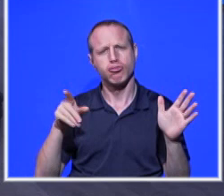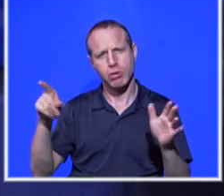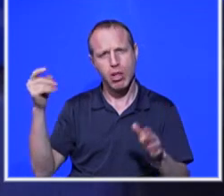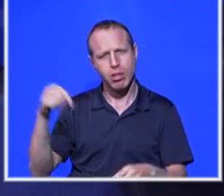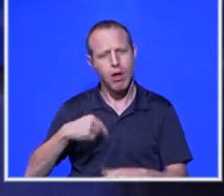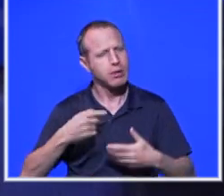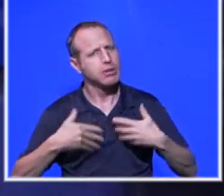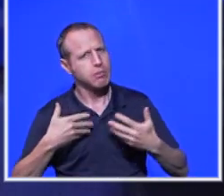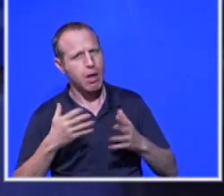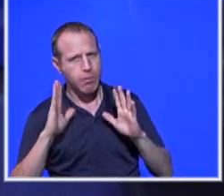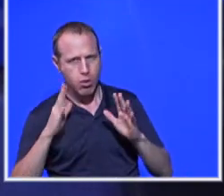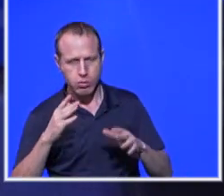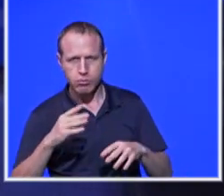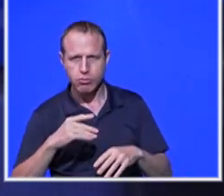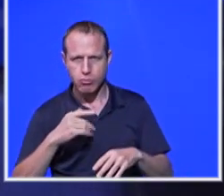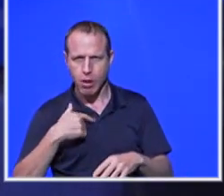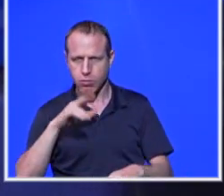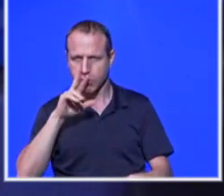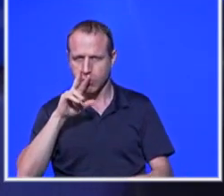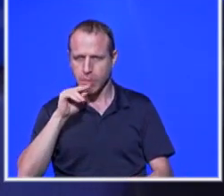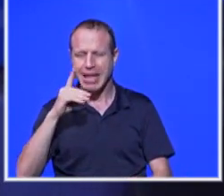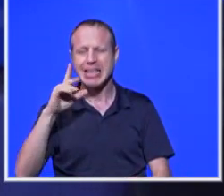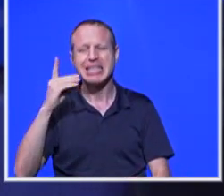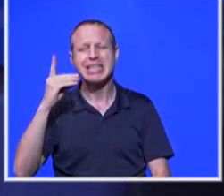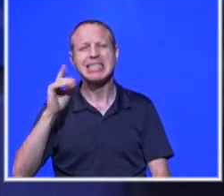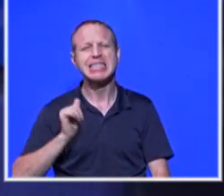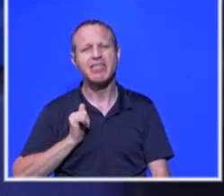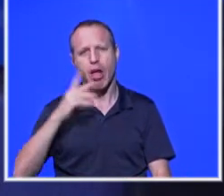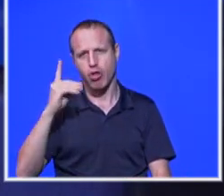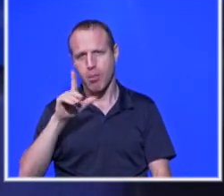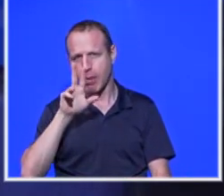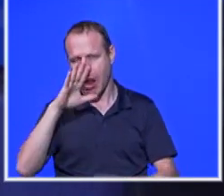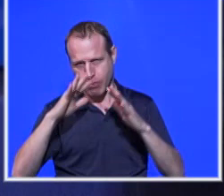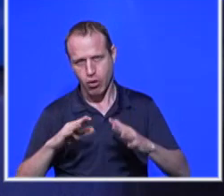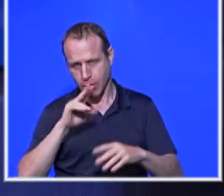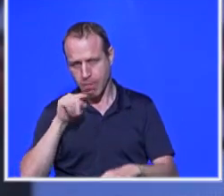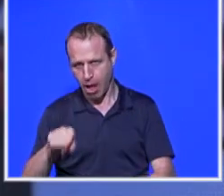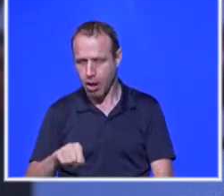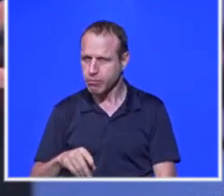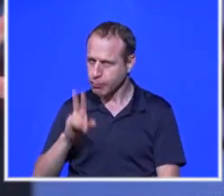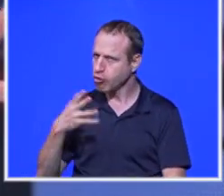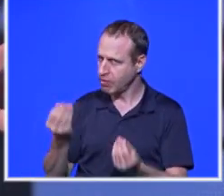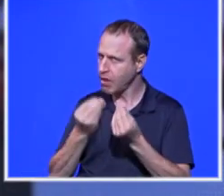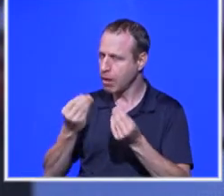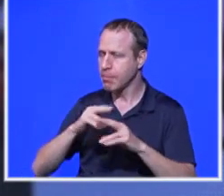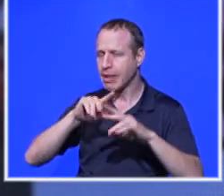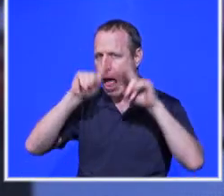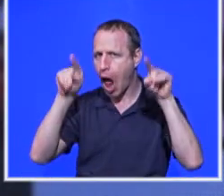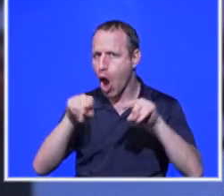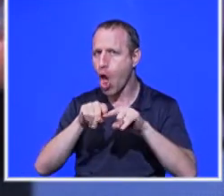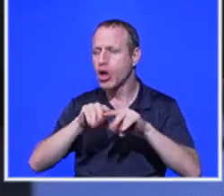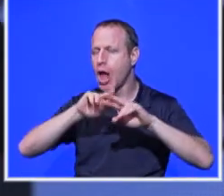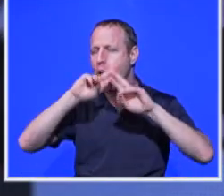נושא צדל גם לדבר עליו. יש הרבה דברים לדבר עליהם, בכלל איזשהו חלון לעולם הערבי,